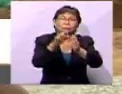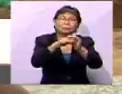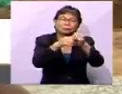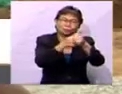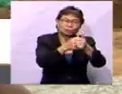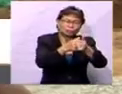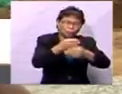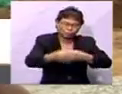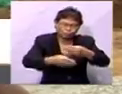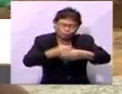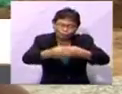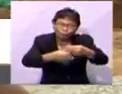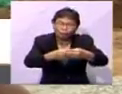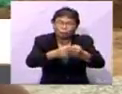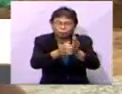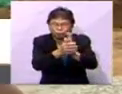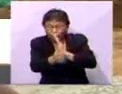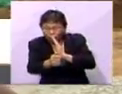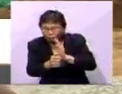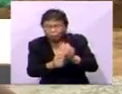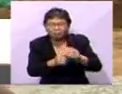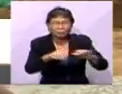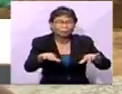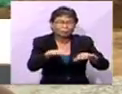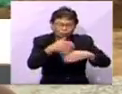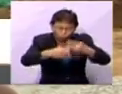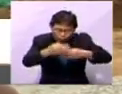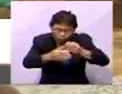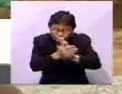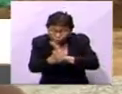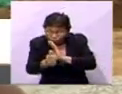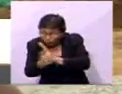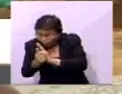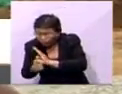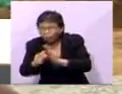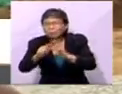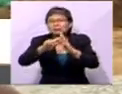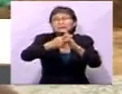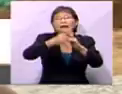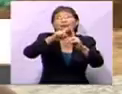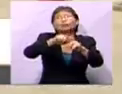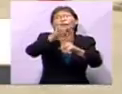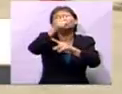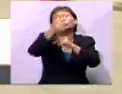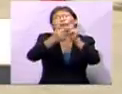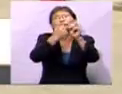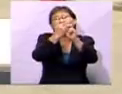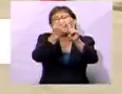proses prakelayakan yang dijalankan pada sekitar Oktober tahun lepas.